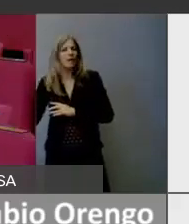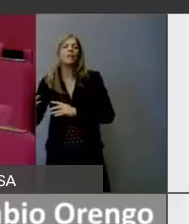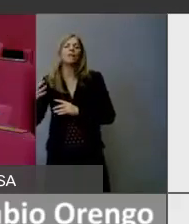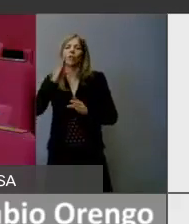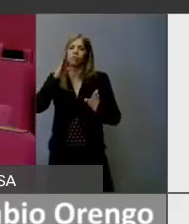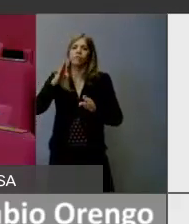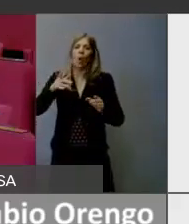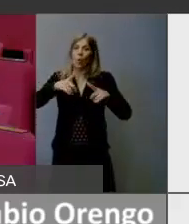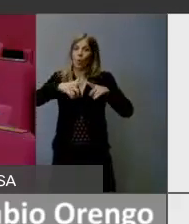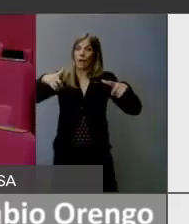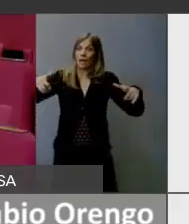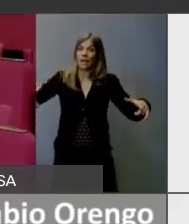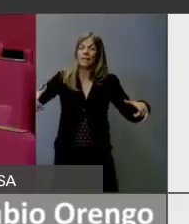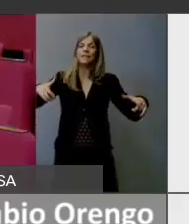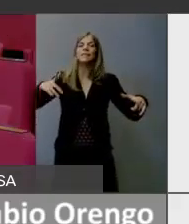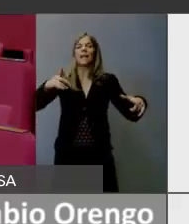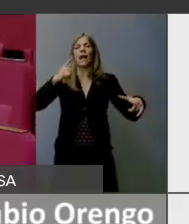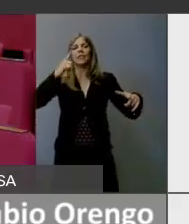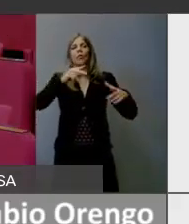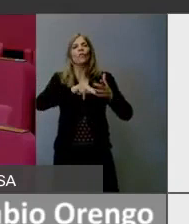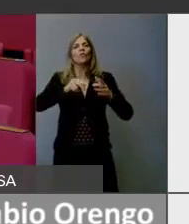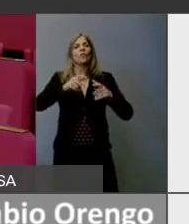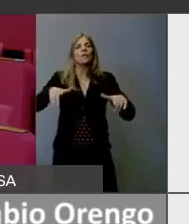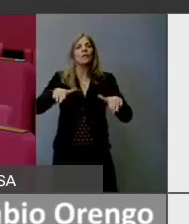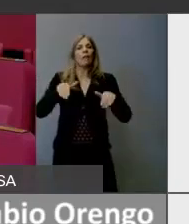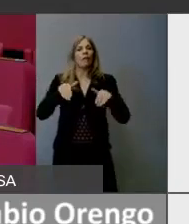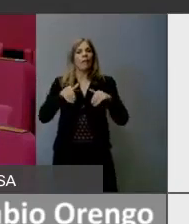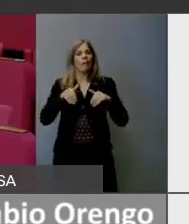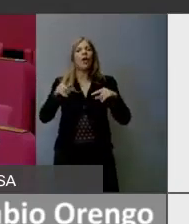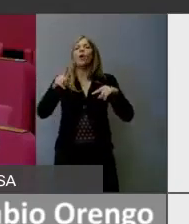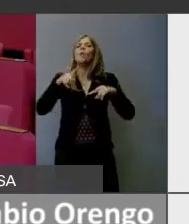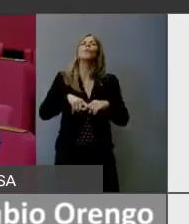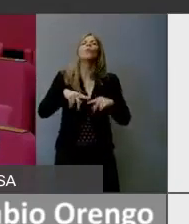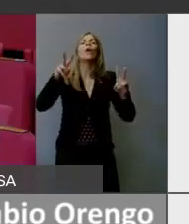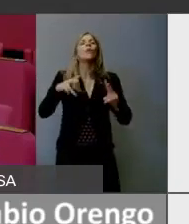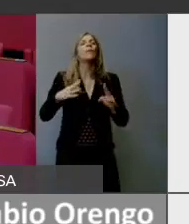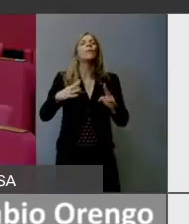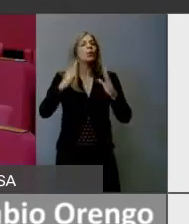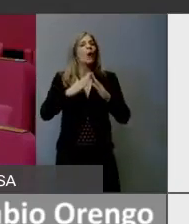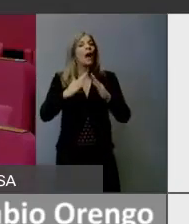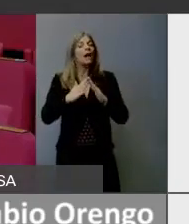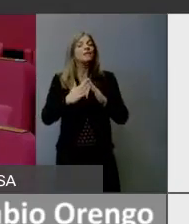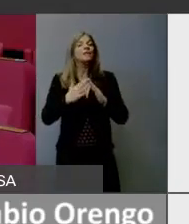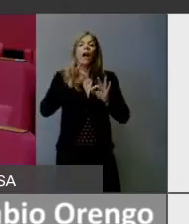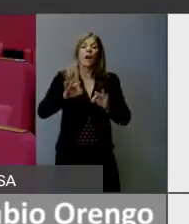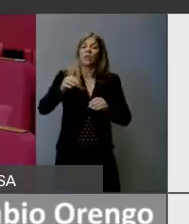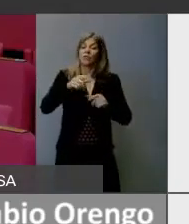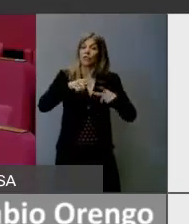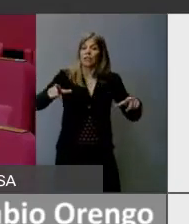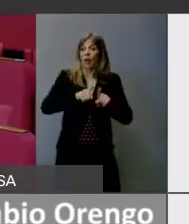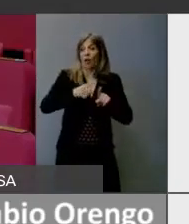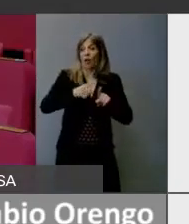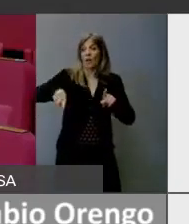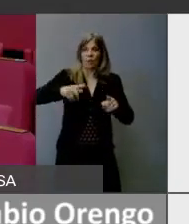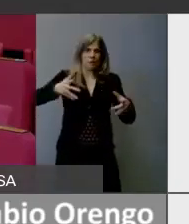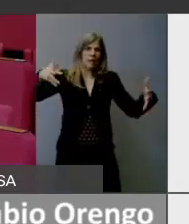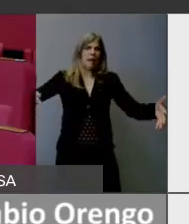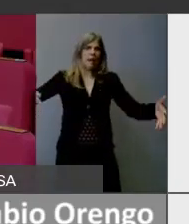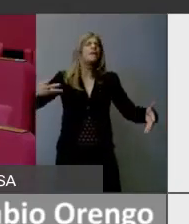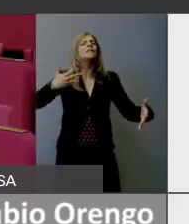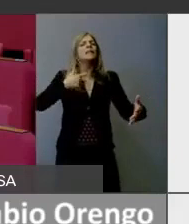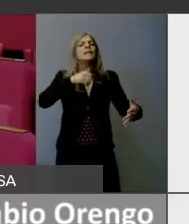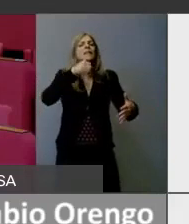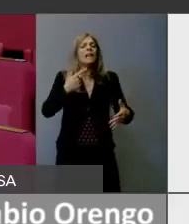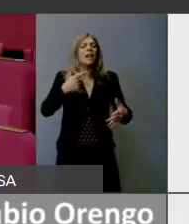che abbiamo capito che si è sottratta, la casa. Alcuni comuni e grandi comuni come il nostro avrebbero la necessità di avere un